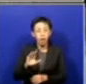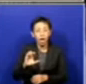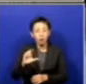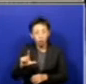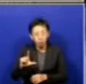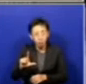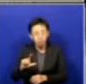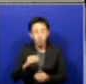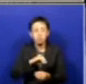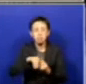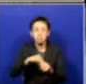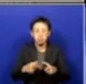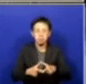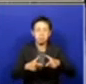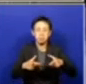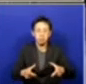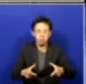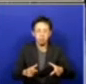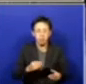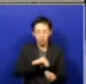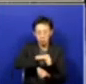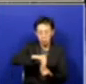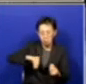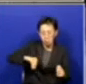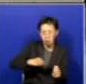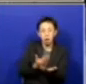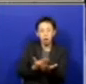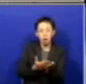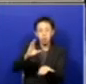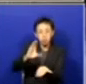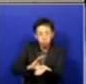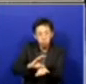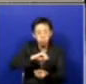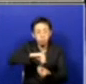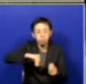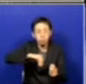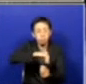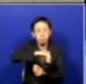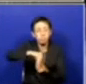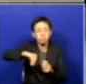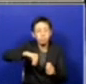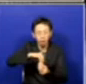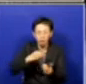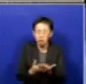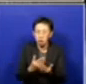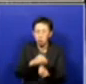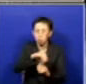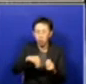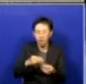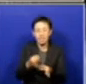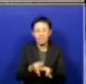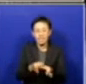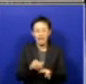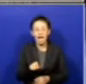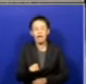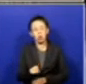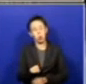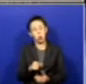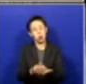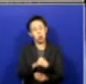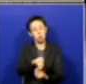เป็นธุรกิจขนาดใหญ่ที่มีทุนหมุนเวียนในธุรกิจมหาศาลธนาคารถึงกล้าที่จะปล่อยกู้ขนา